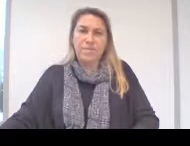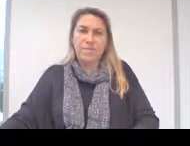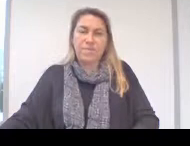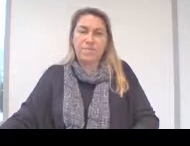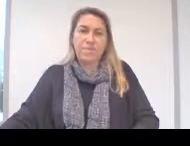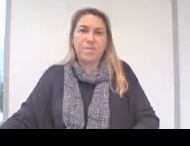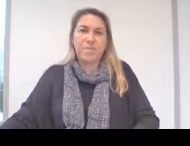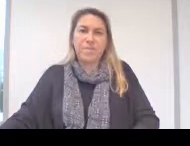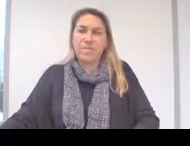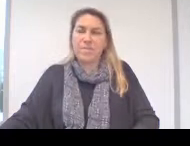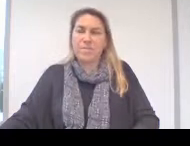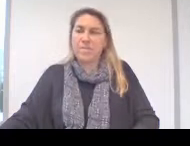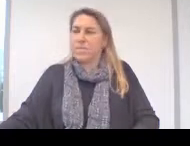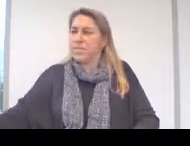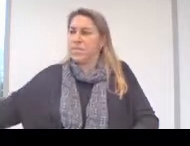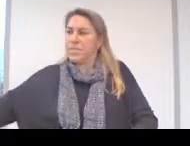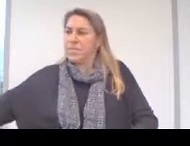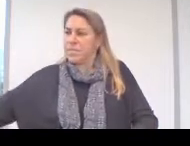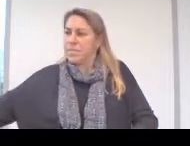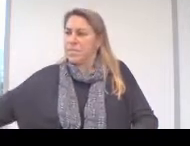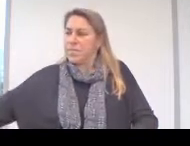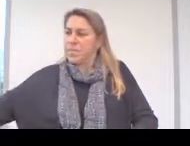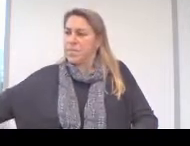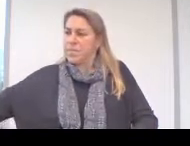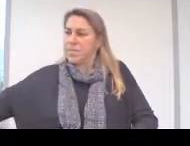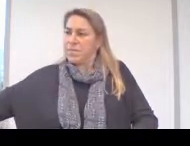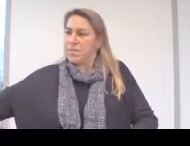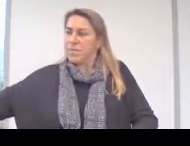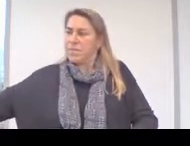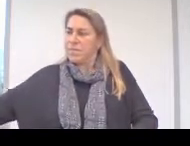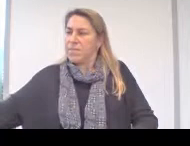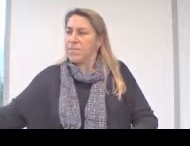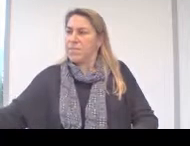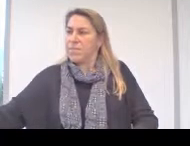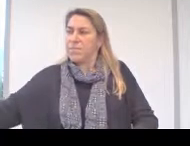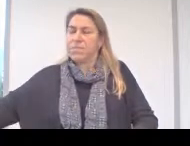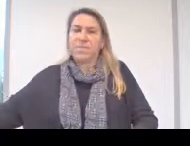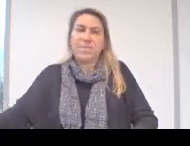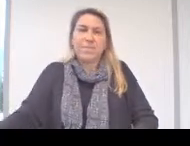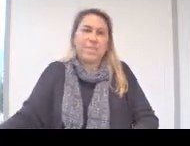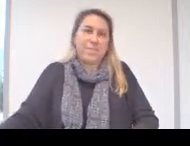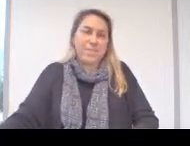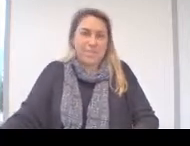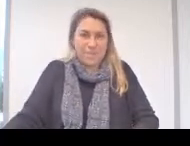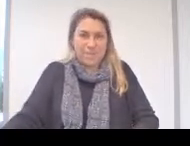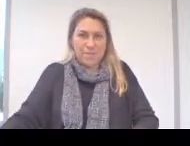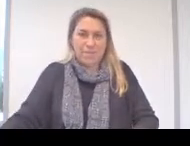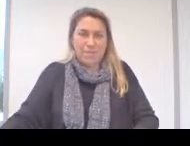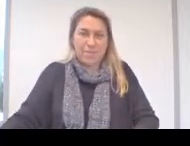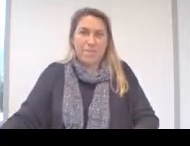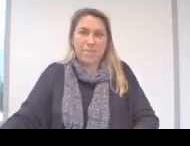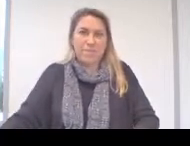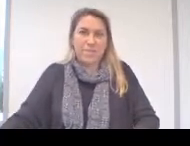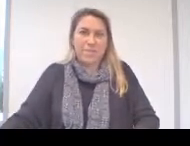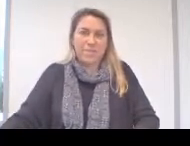aller transférer leurs compétences, éventuellement, bah, partir par exemple de l'hôtellerie de plein air, puis aller des structures hôtelières plus traditionnelles ou des résidences de